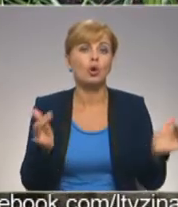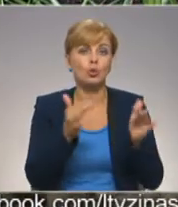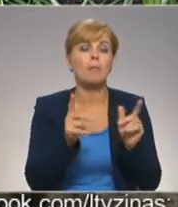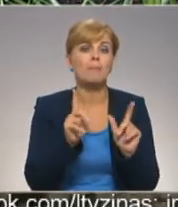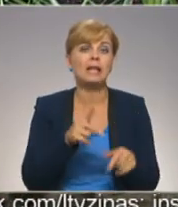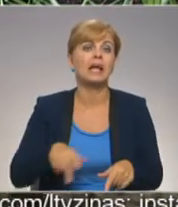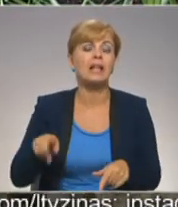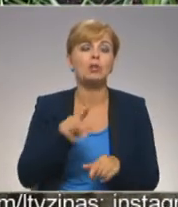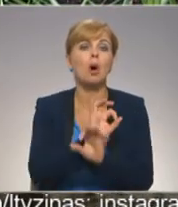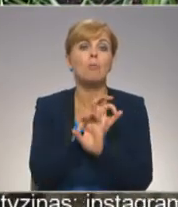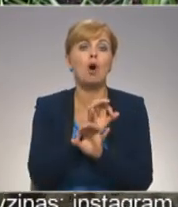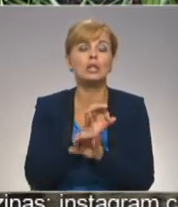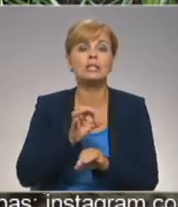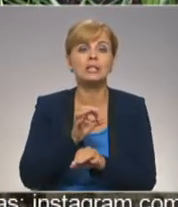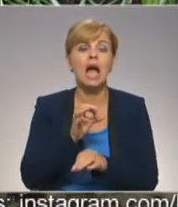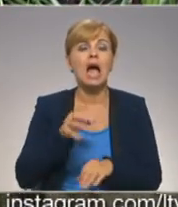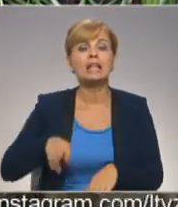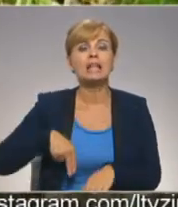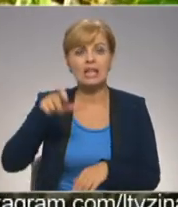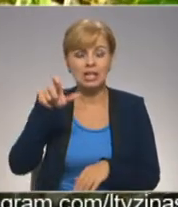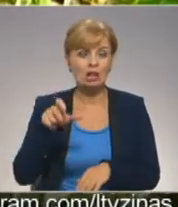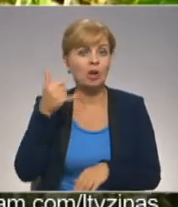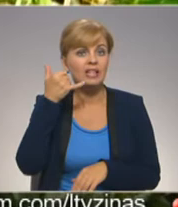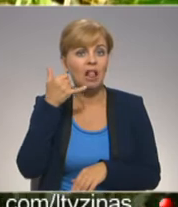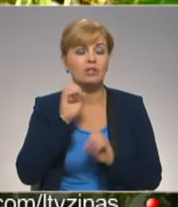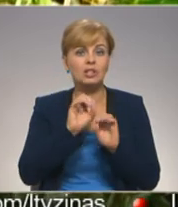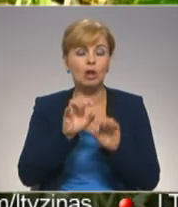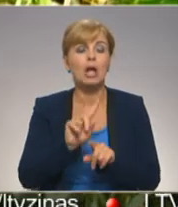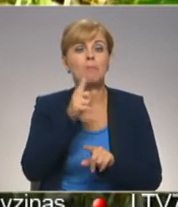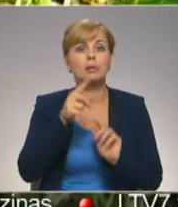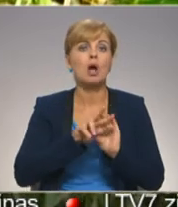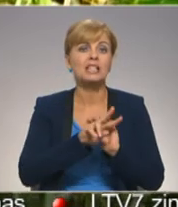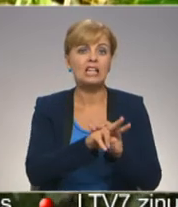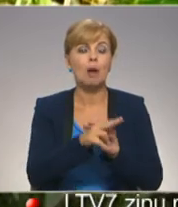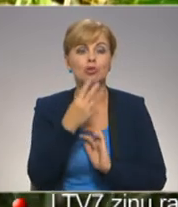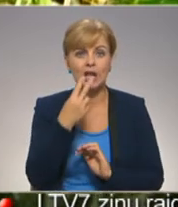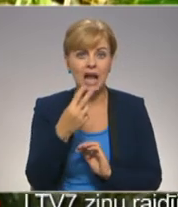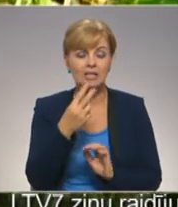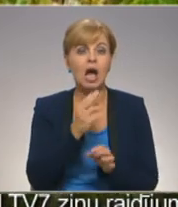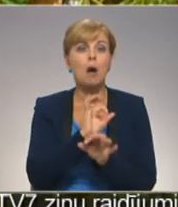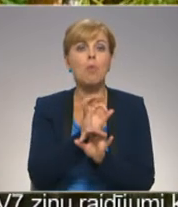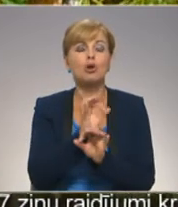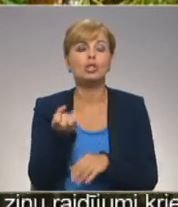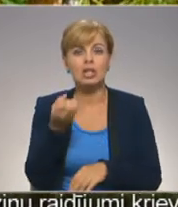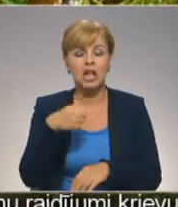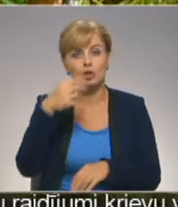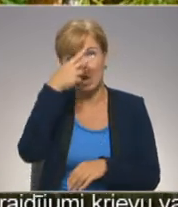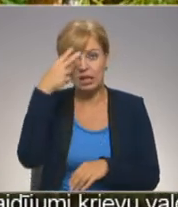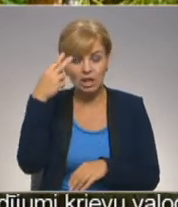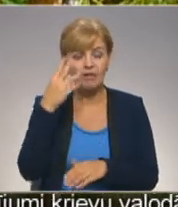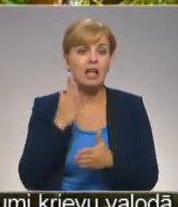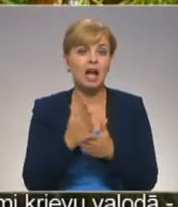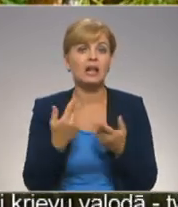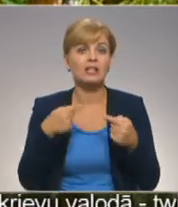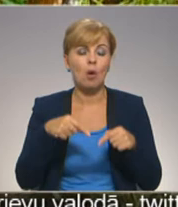Nacionālā botāniskā dārza direktors, kurš telefonsarunā stāsta, ka pirmo reizi šos gliemežus redzējis botāniskajā dārzā Lietuvā, bet tagad tie esot